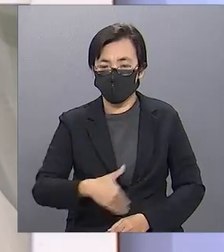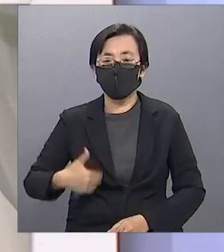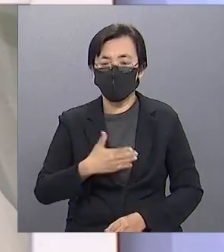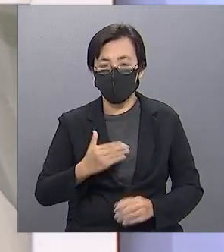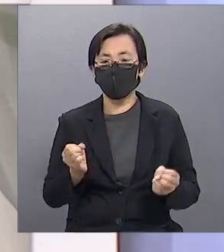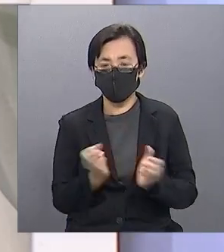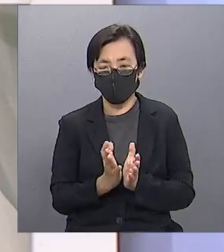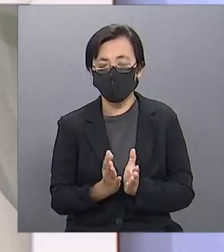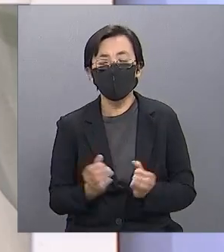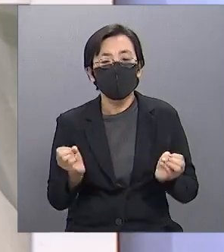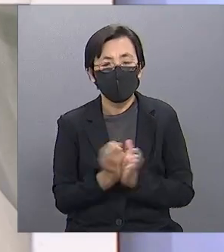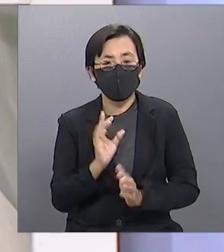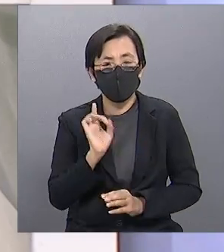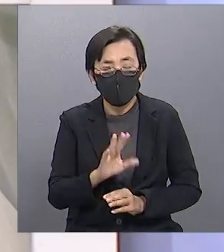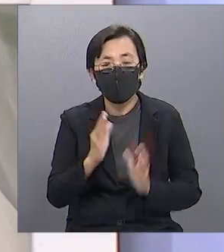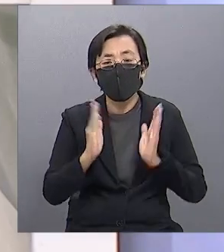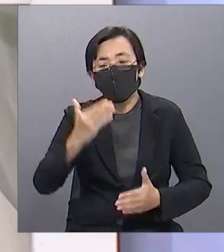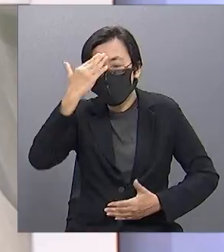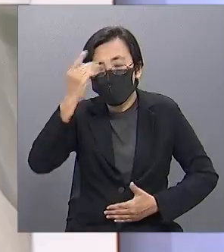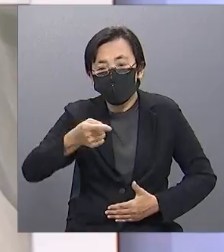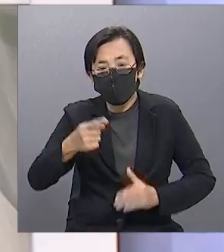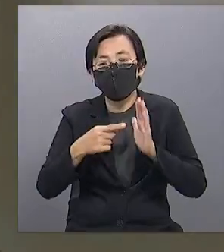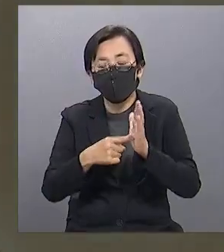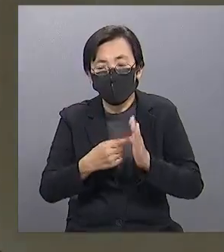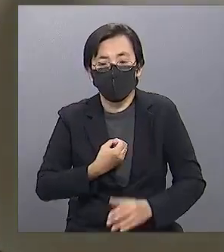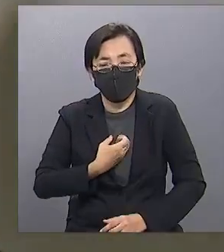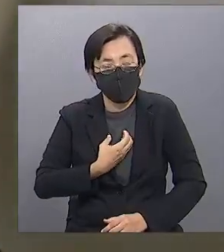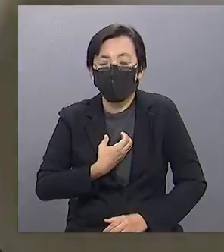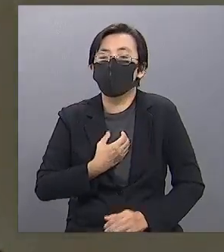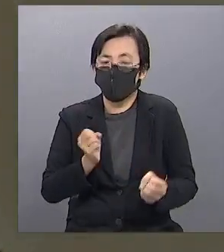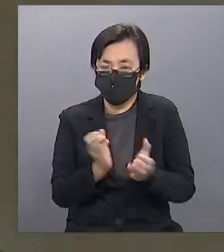างยิ่งคนที่มีโรคประจำตัวเช่นโรคหัวใจครับ